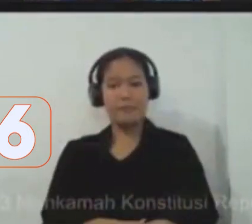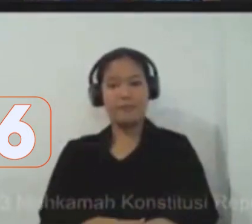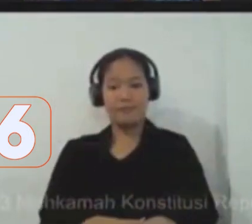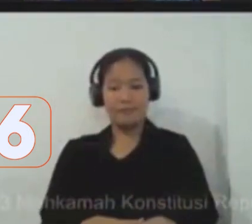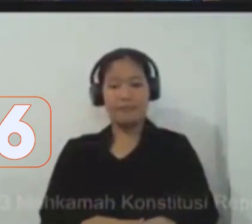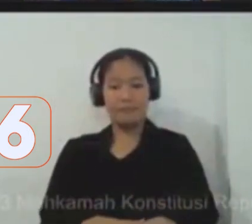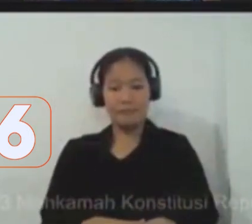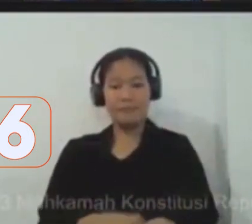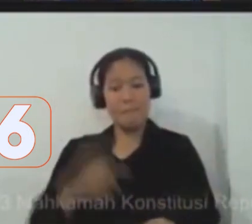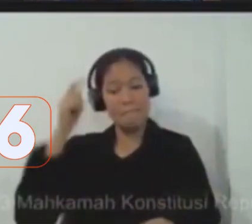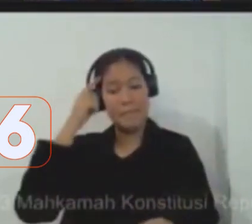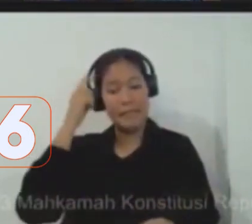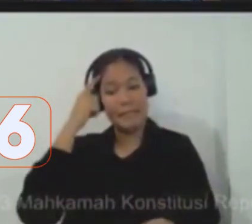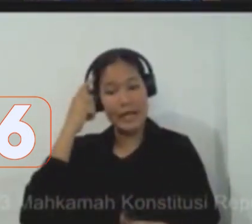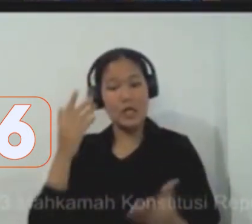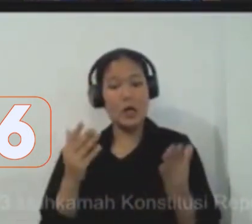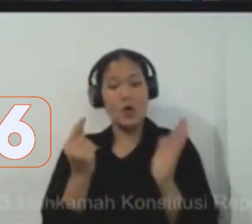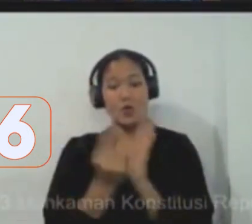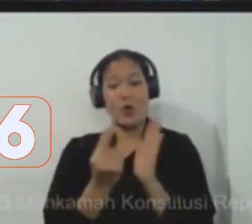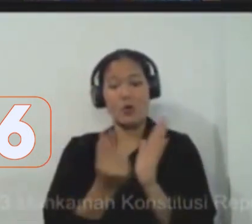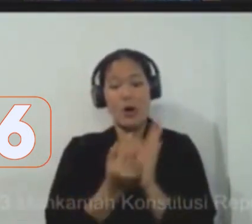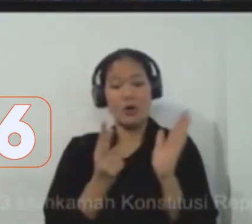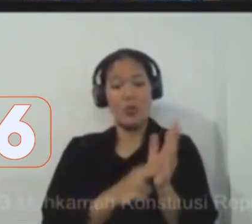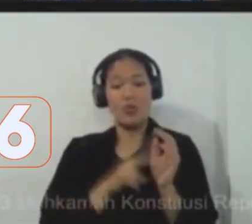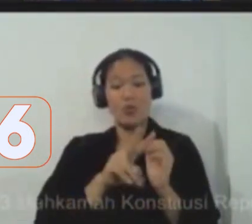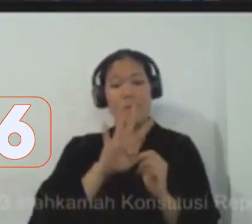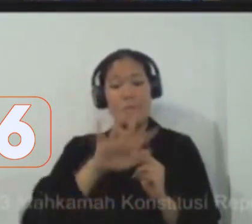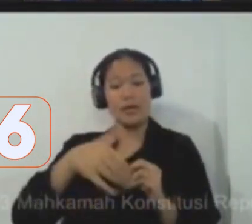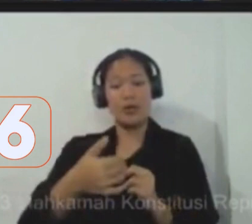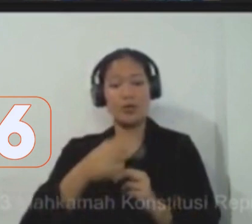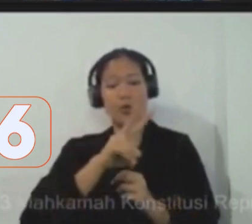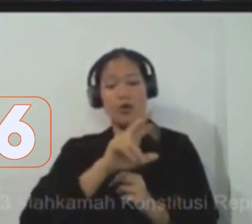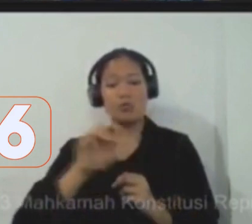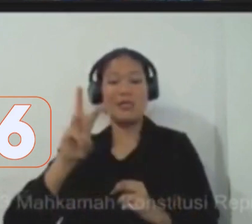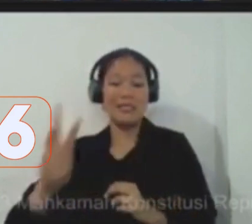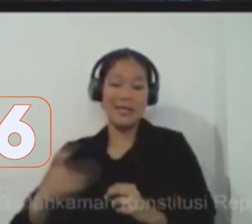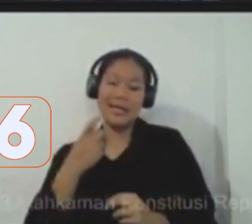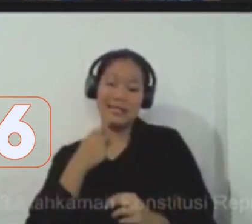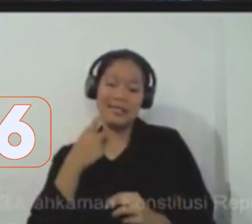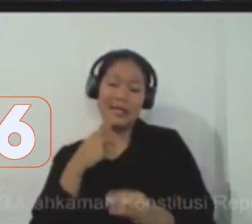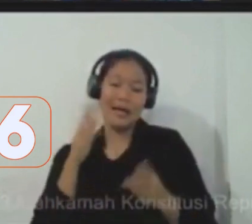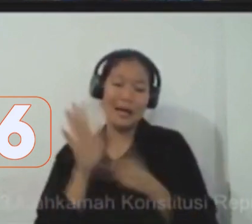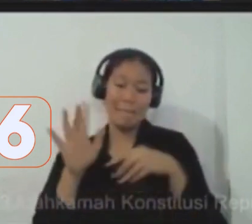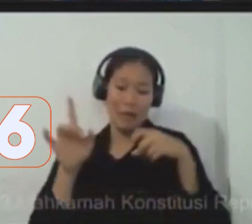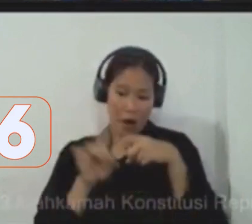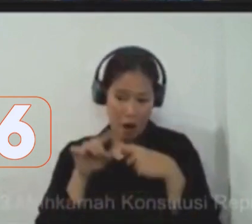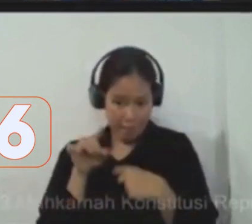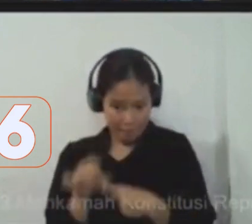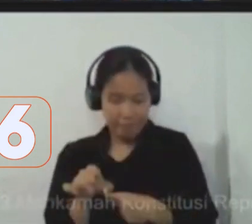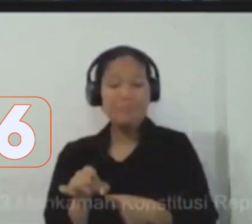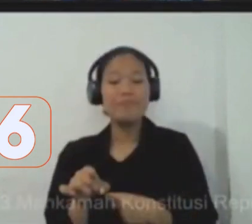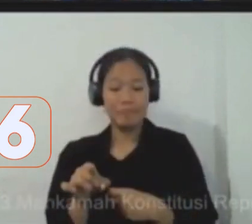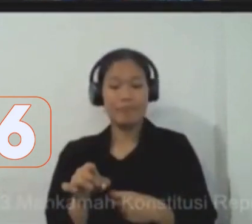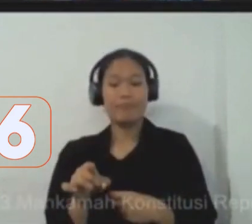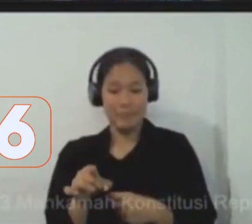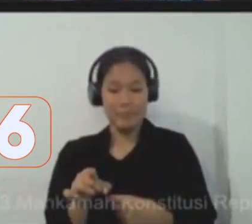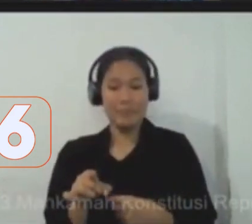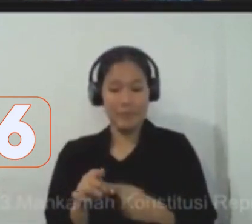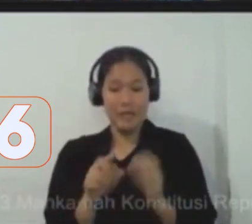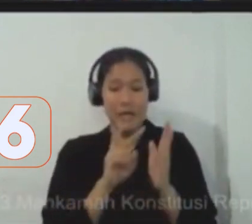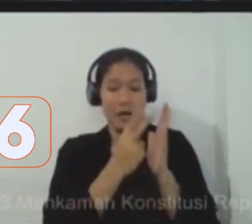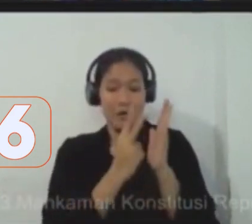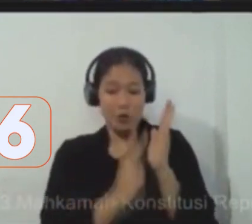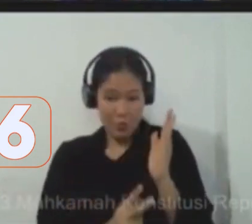mengingat Undang-Undang Nomor 24 Tahun 2003 tentang Mahkamah Konstitusi yang telah